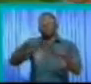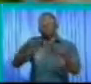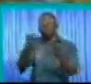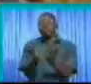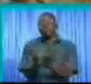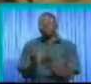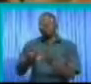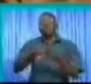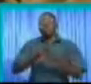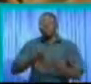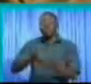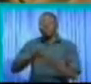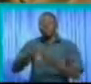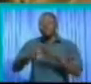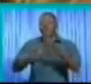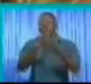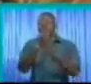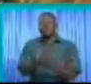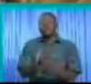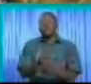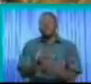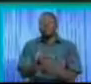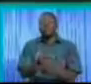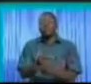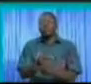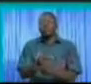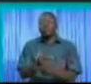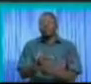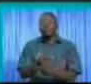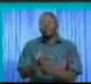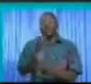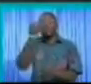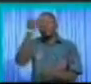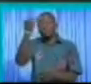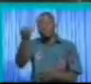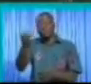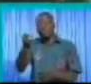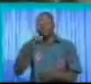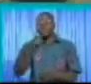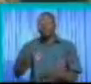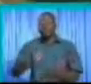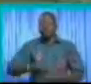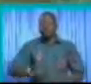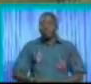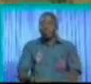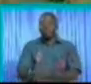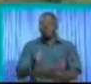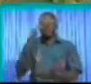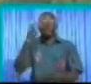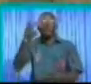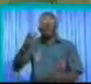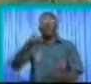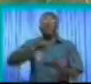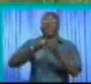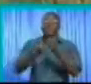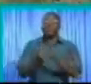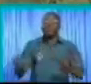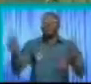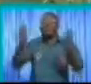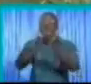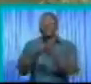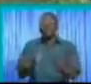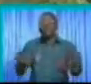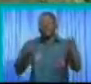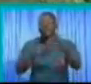coordination nationale provisoire d'irrigants. L'idée de cette coordination est née au vu des problèmes que rencontre ce secteur